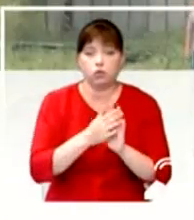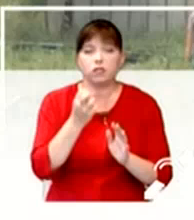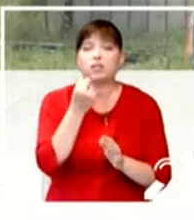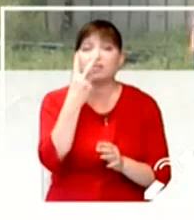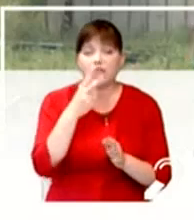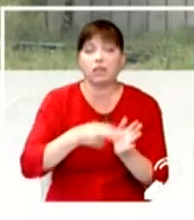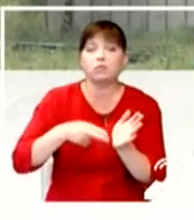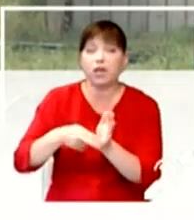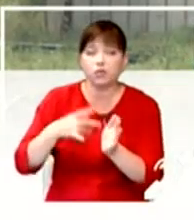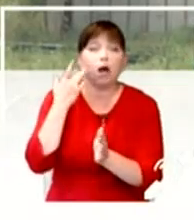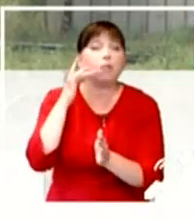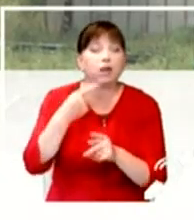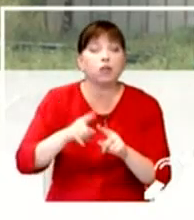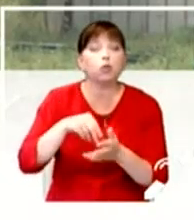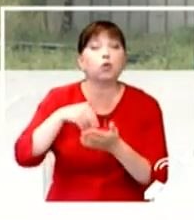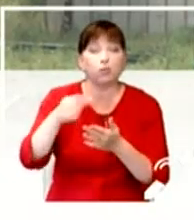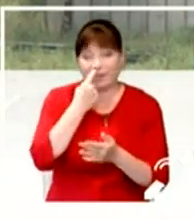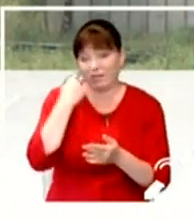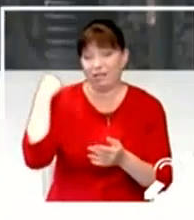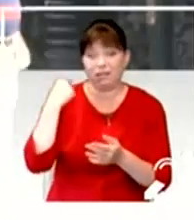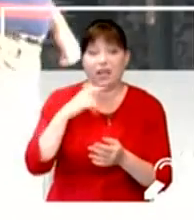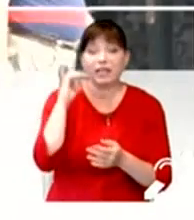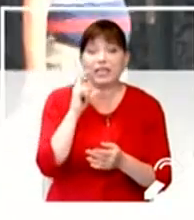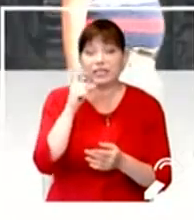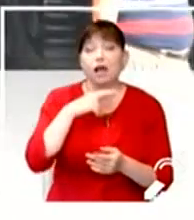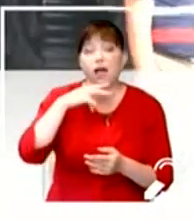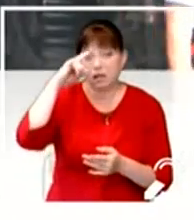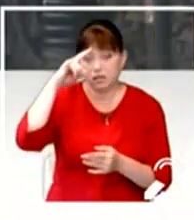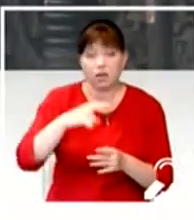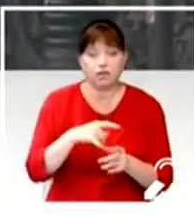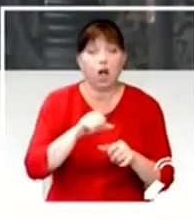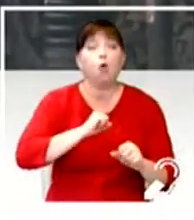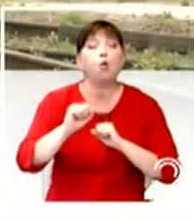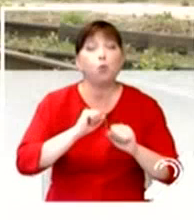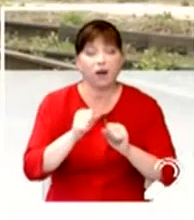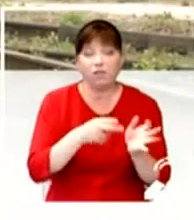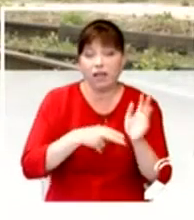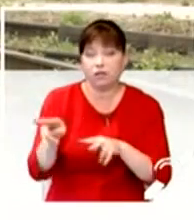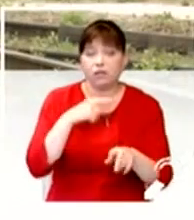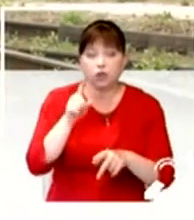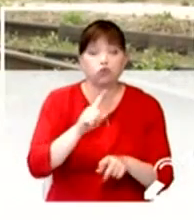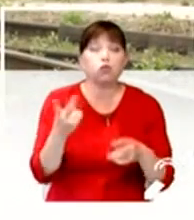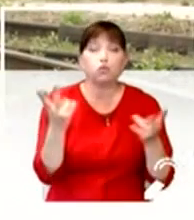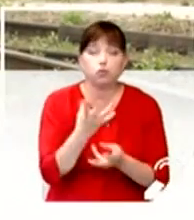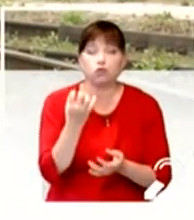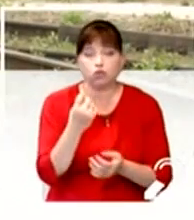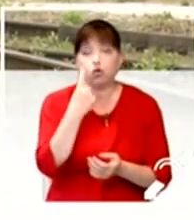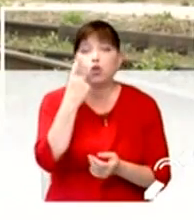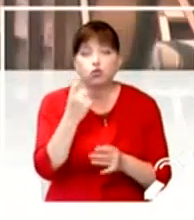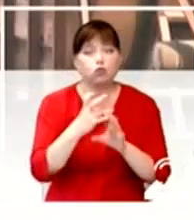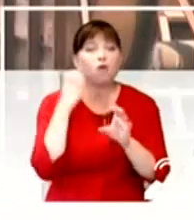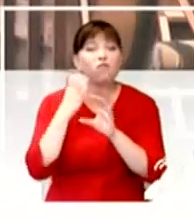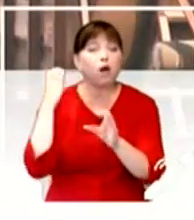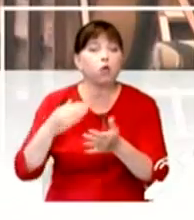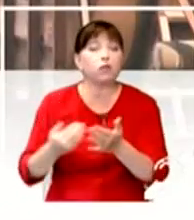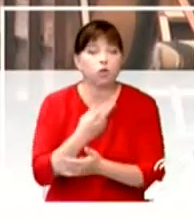12 locomotive americane cumpărate acum câțiva ani din Kazahstan. Conducerea căilor ferate din Moldova susține că ar avea nevoie de vreo 100 de